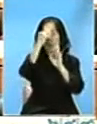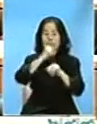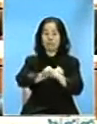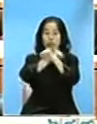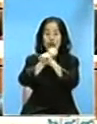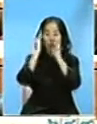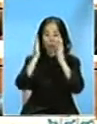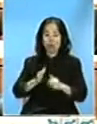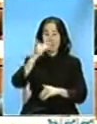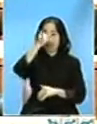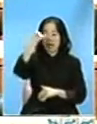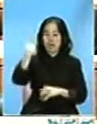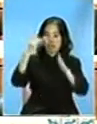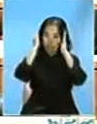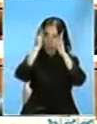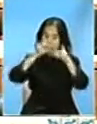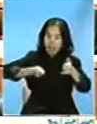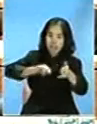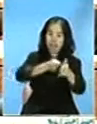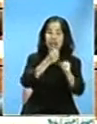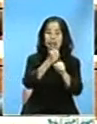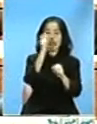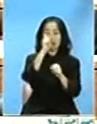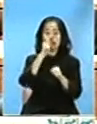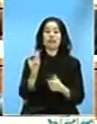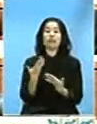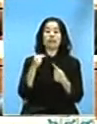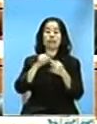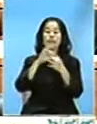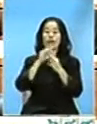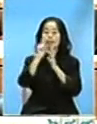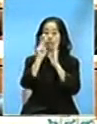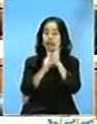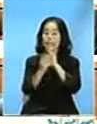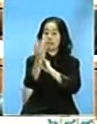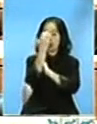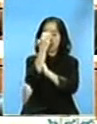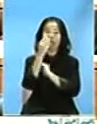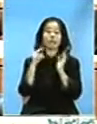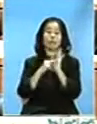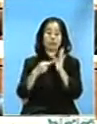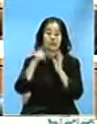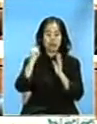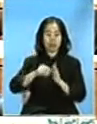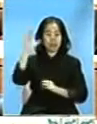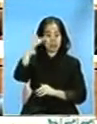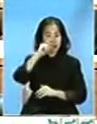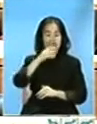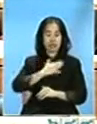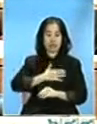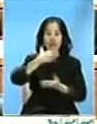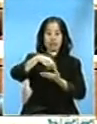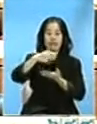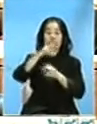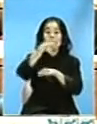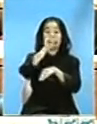ใจที่จะหลีกเลี่ยงหรือทำในสิ่งที่กฎหมายไม่ได้เขียนบังคับไว้นั่นจึงเป็นที่มาที่ทำไมผมถึงต้องเรียนกับท่านประธ